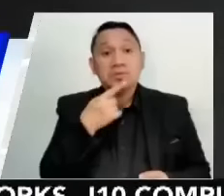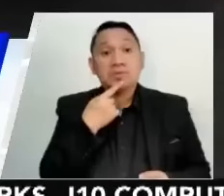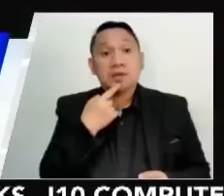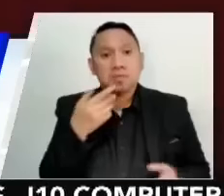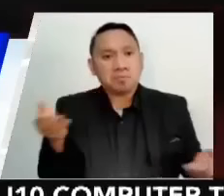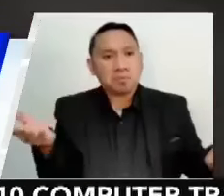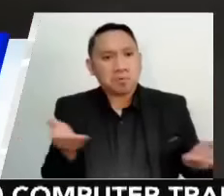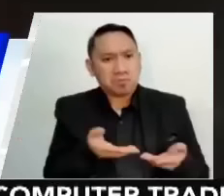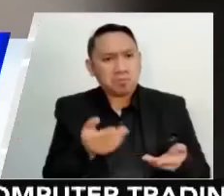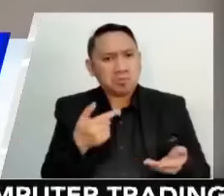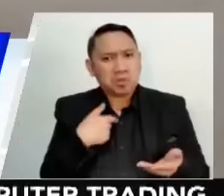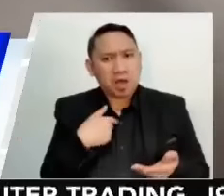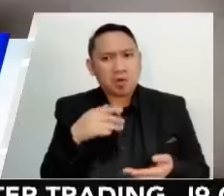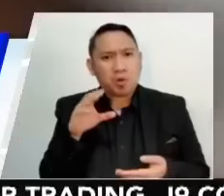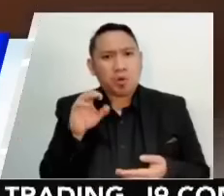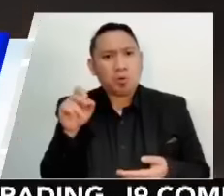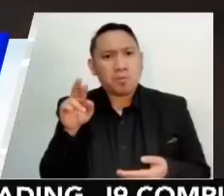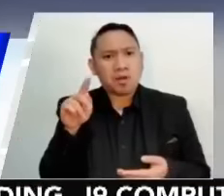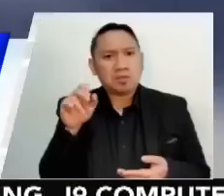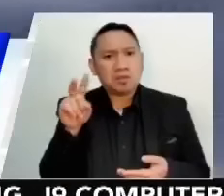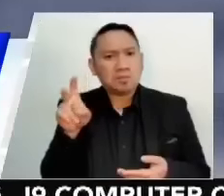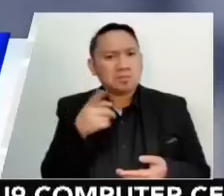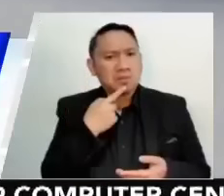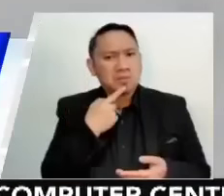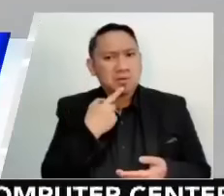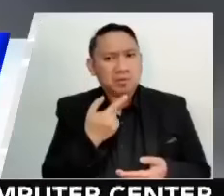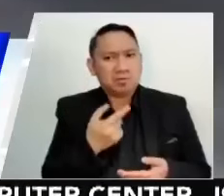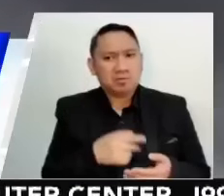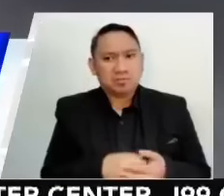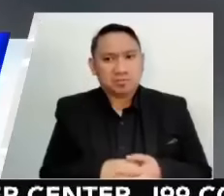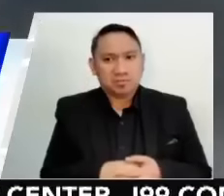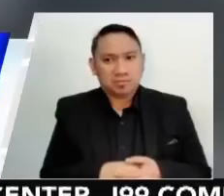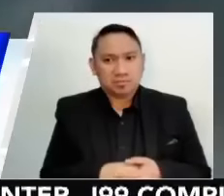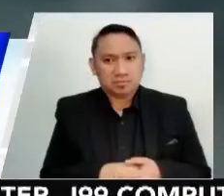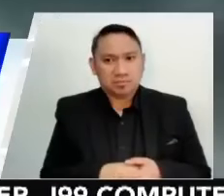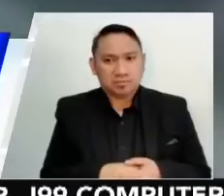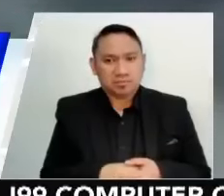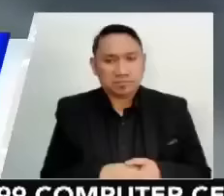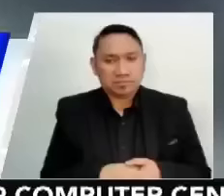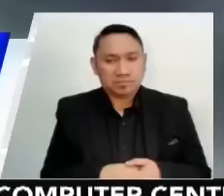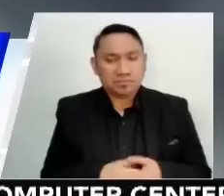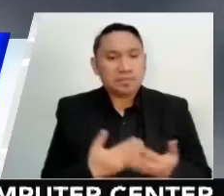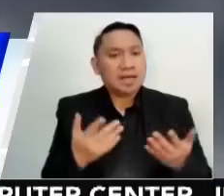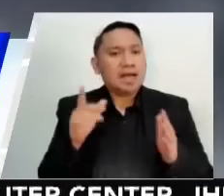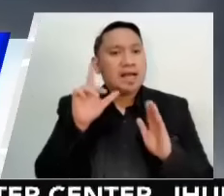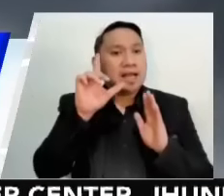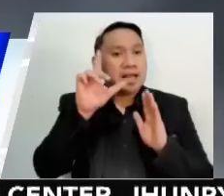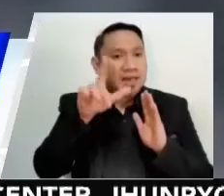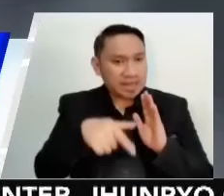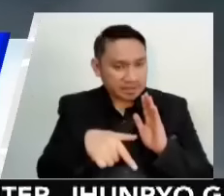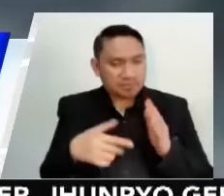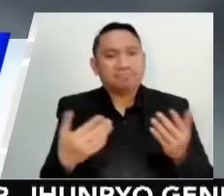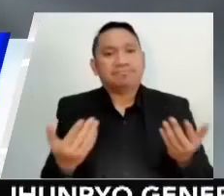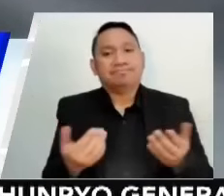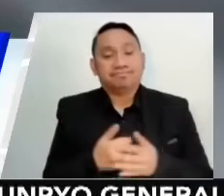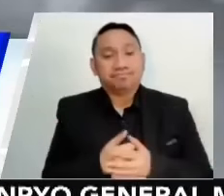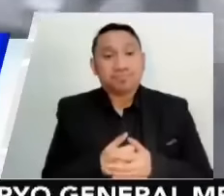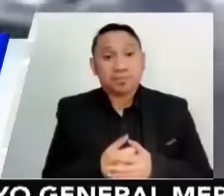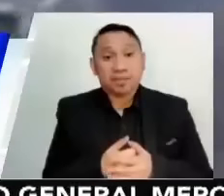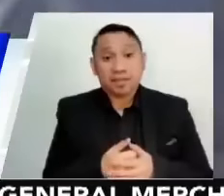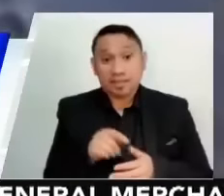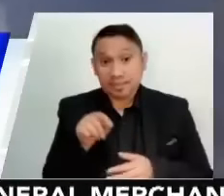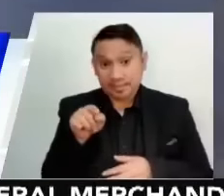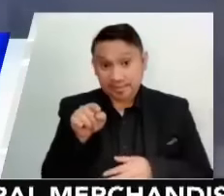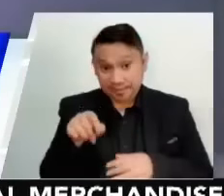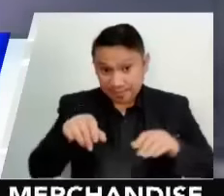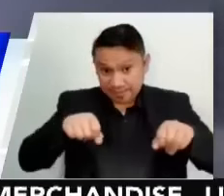muna sa amin. Hindi. Verify natin ha. Okay sir, verify yun sir. Wala problem. Kalauli na pag-alaman ng mga otoridad na ang mga nahuling rider